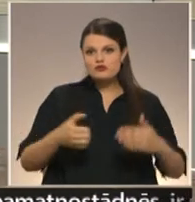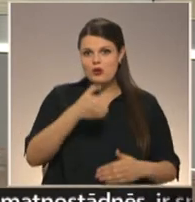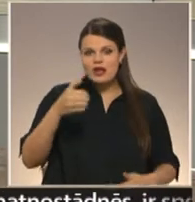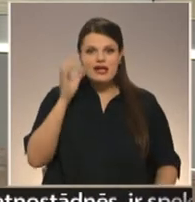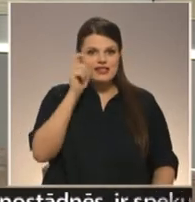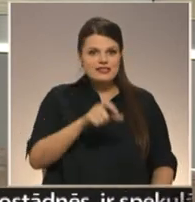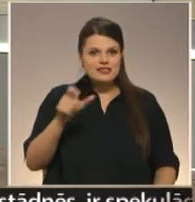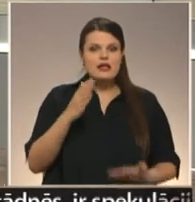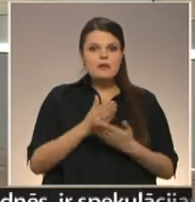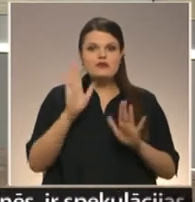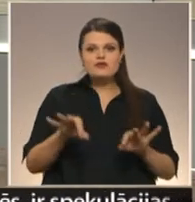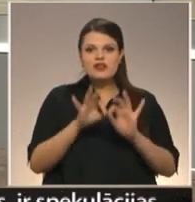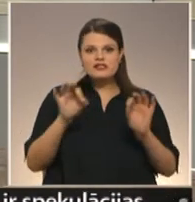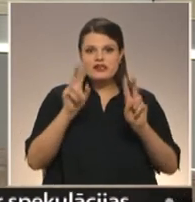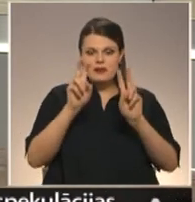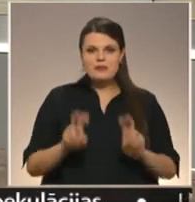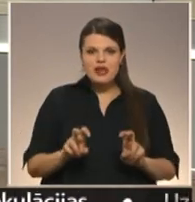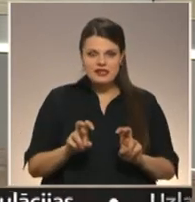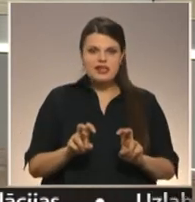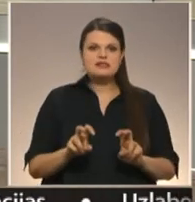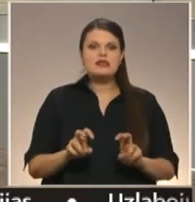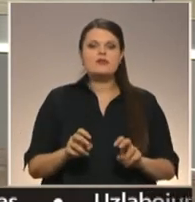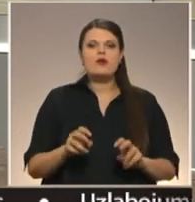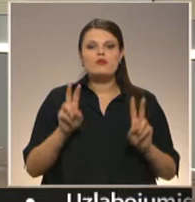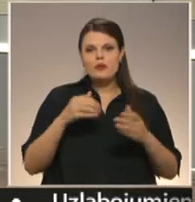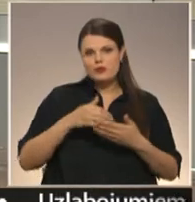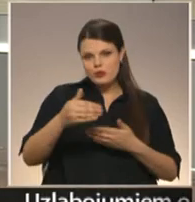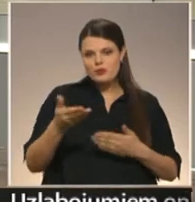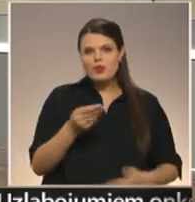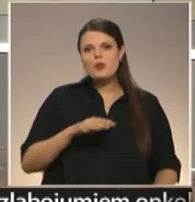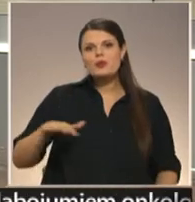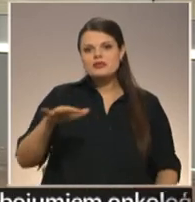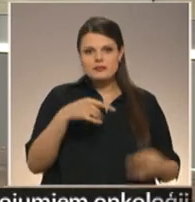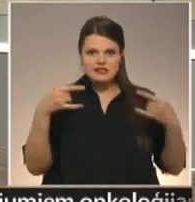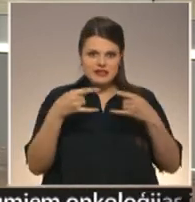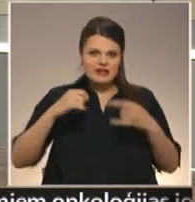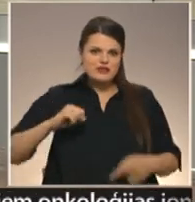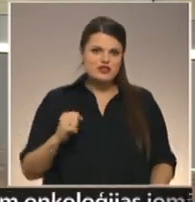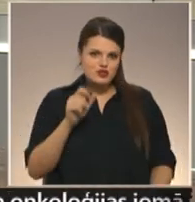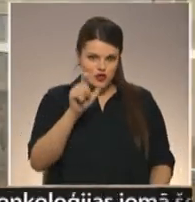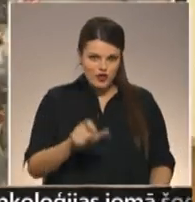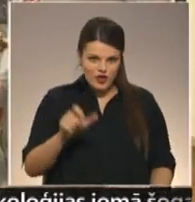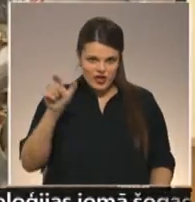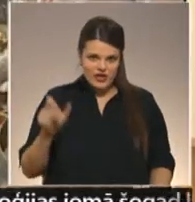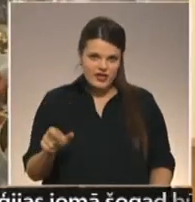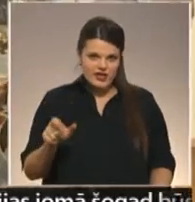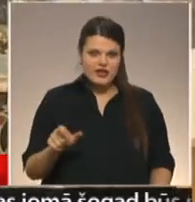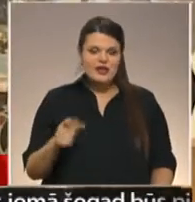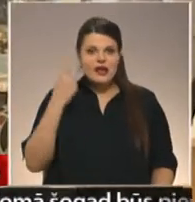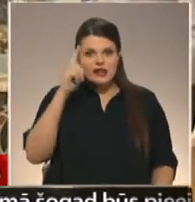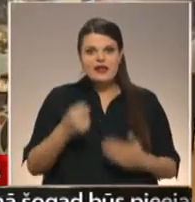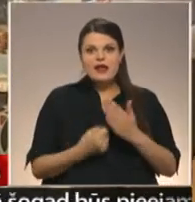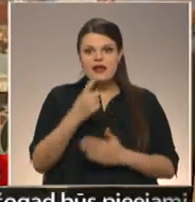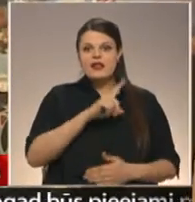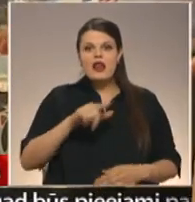zinātnieki beidzot varēs sākt pētniecību signāla apstrādē, un tematu turpina Kurzemes televīzijas kolēģi. Ideja radīt